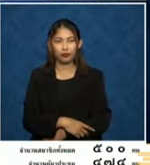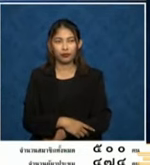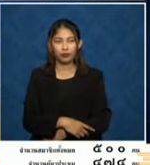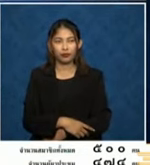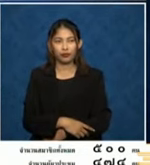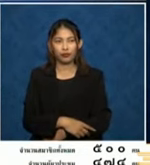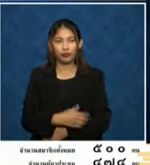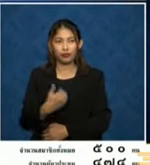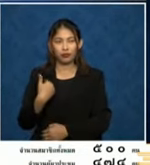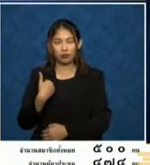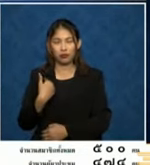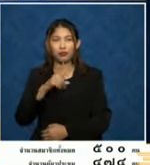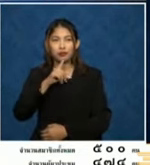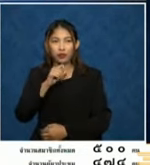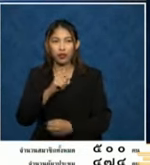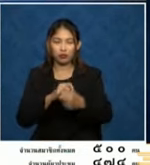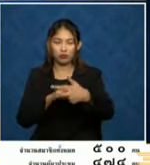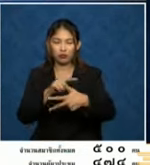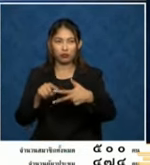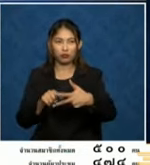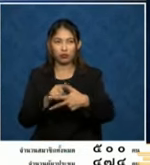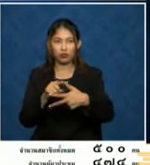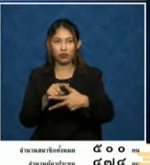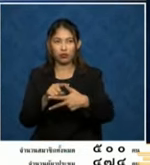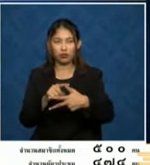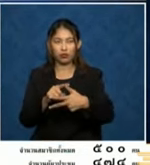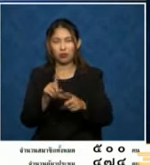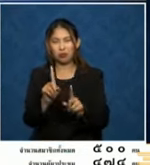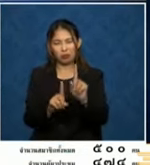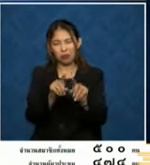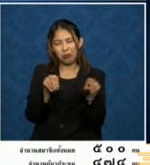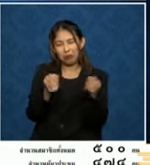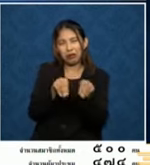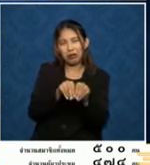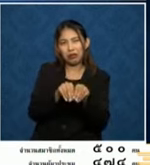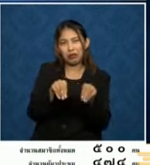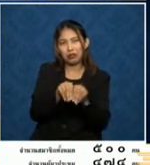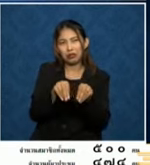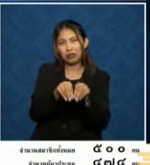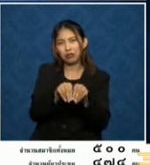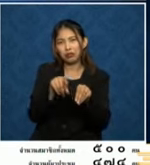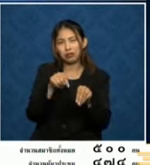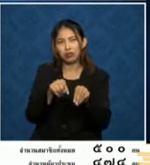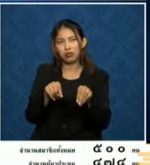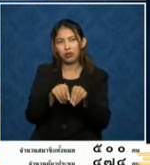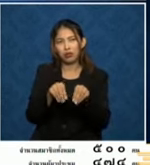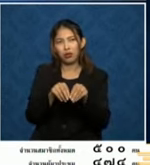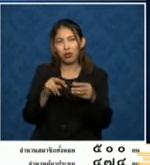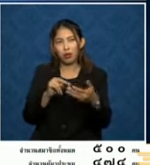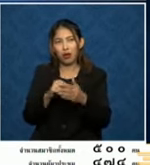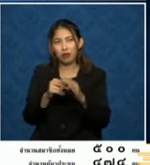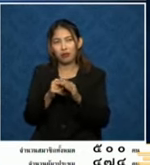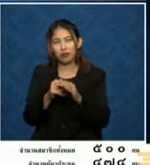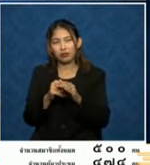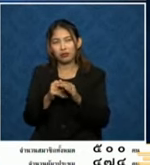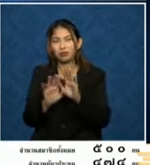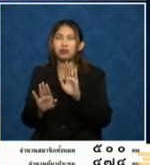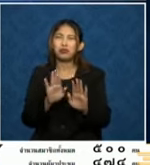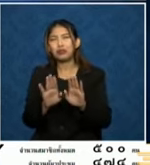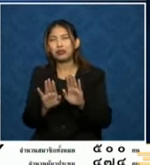หมวด2เรามีคำถามได้ไม่เว้นขี่กันเลยใกล้เคียงกันมากนะครับหมายถึงว่าไม่ต่างกันประ